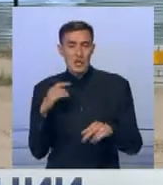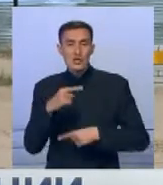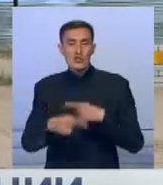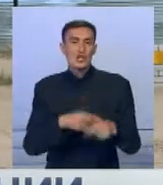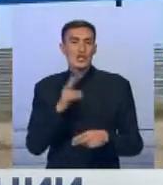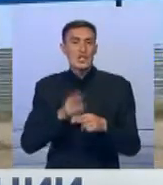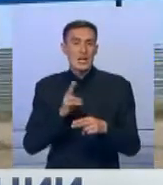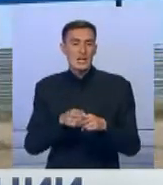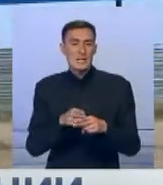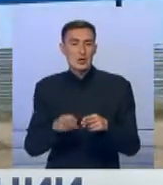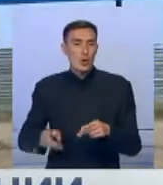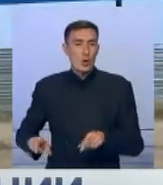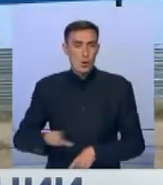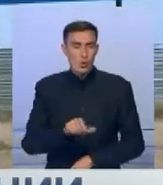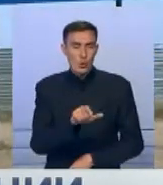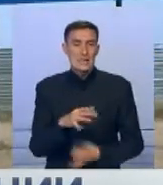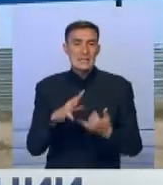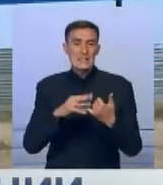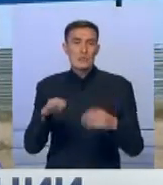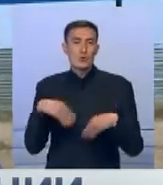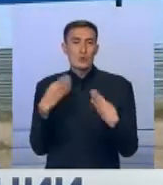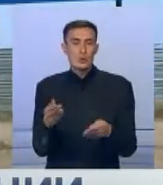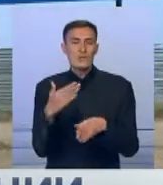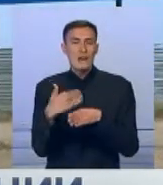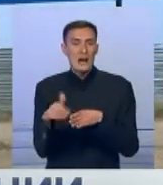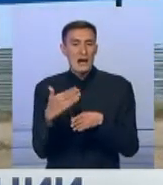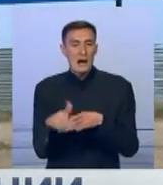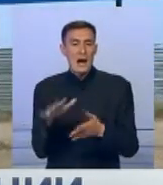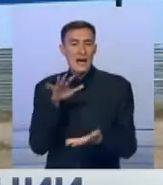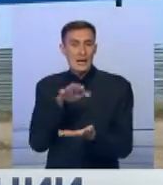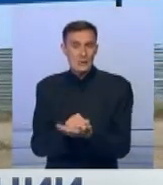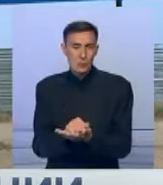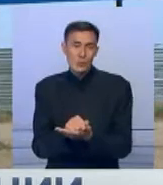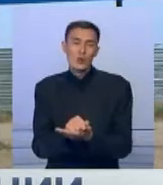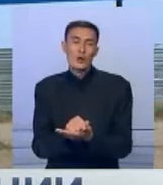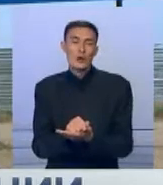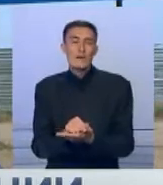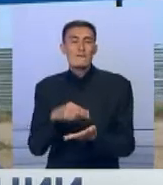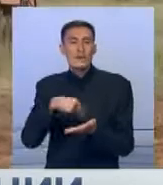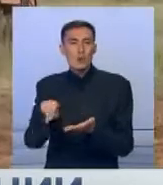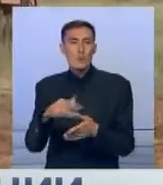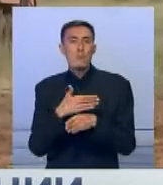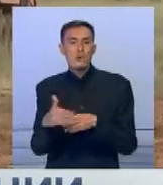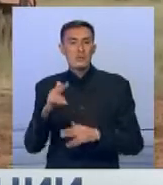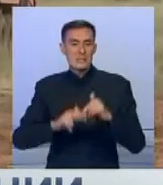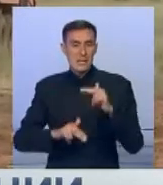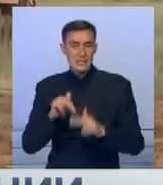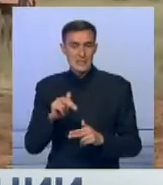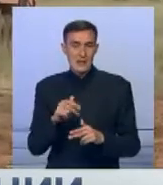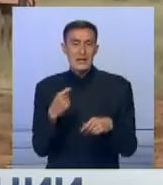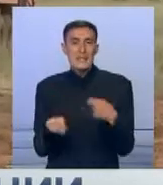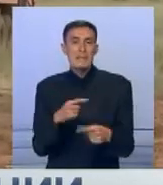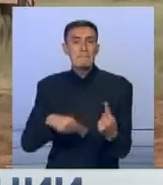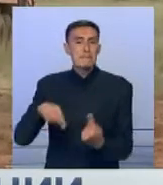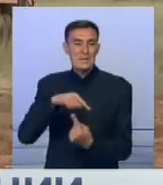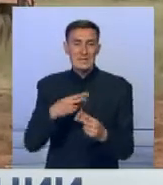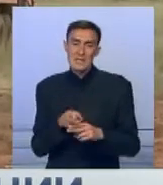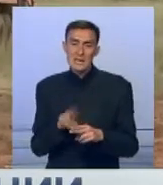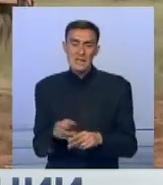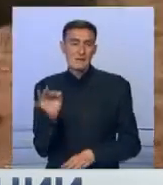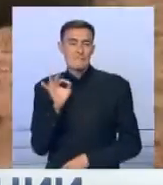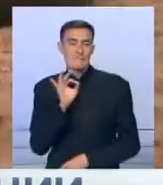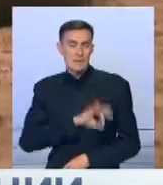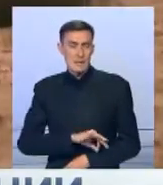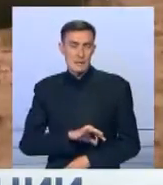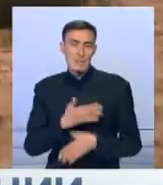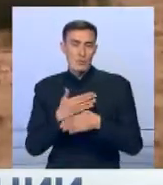железнодорожным транспортом. Земля дается в аренду с последующей возможностью выкупа после строительства. Для бизнеса это очень большая